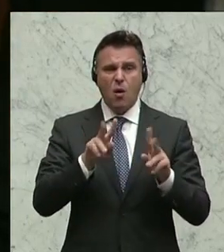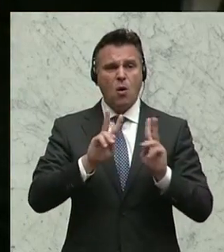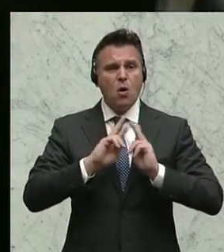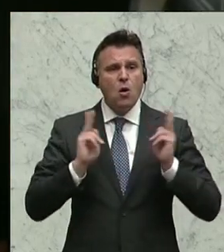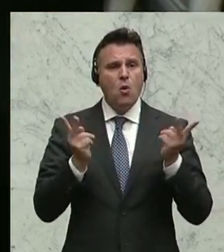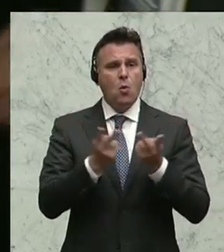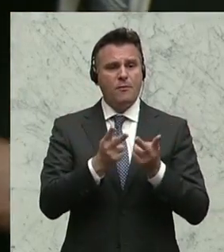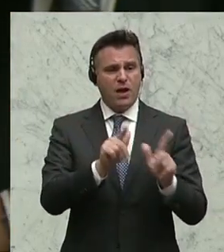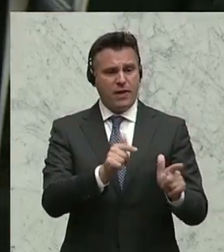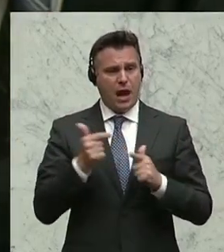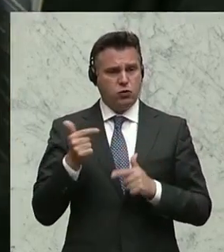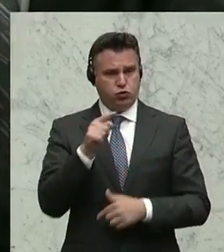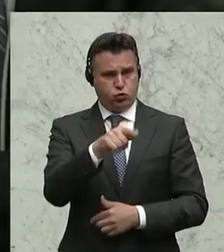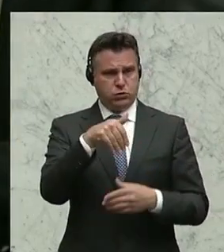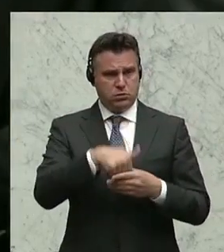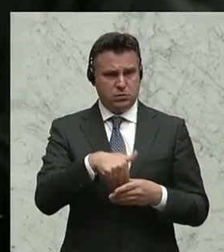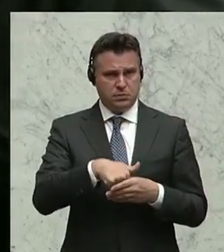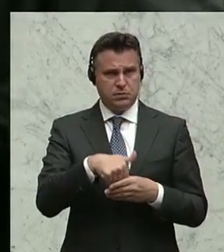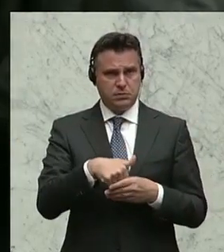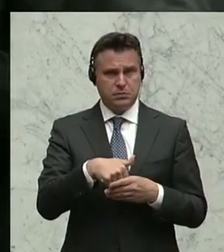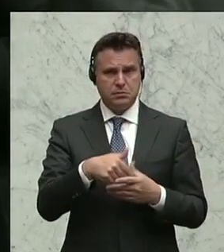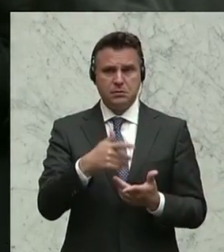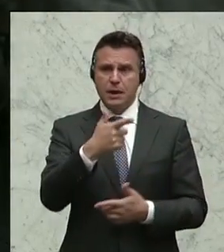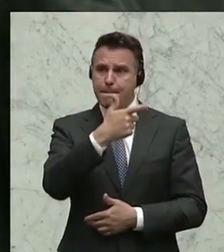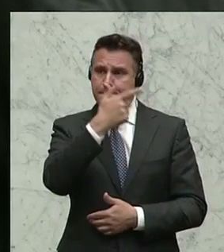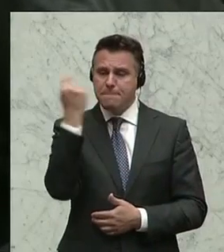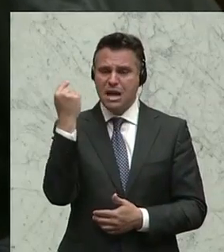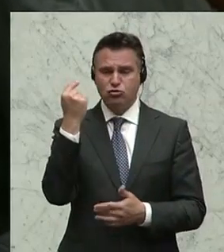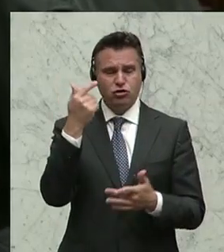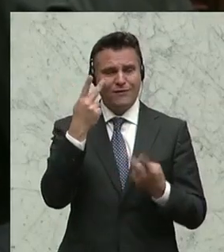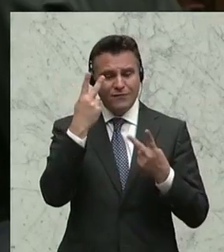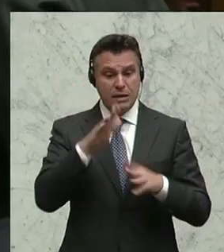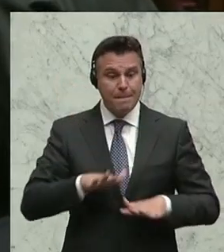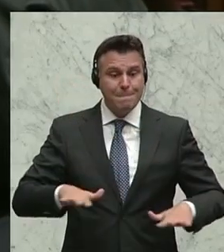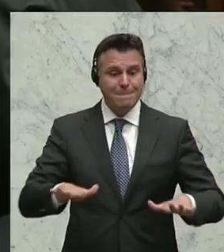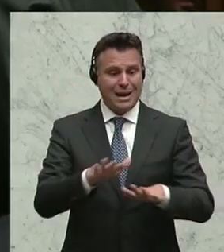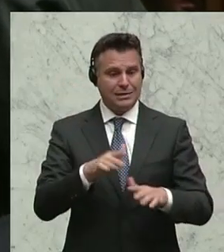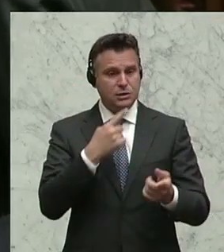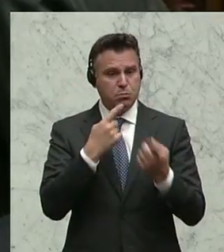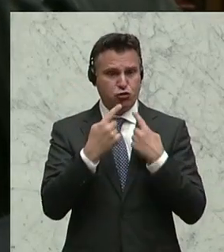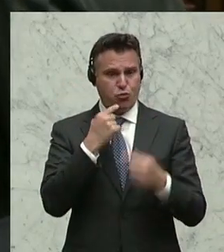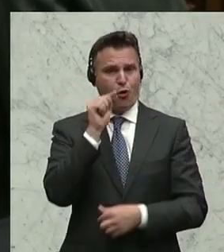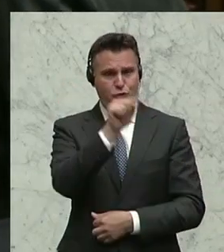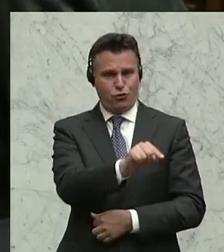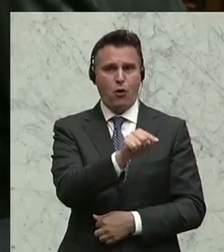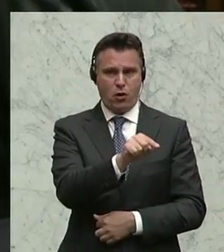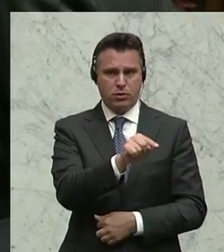wo die natürlichsten Grundlagen des menschlichen Daseins besprochen werden und die Voraussetzungen,